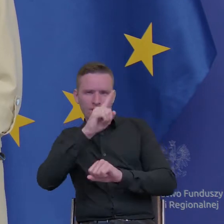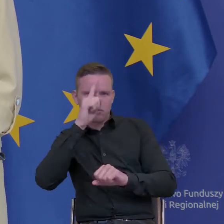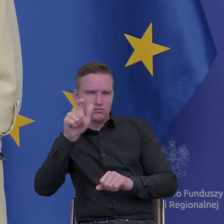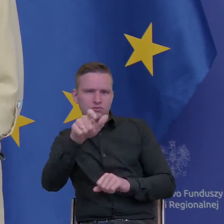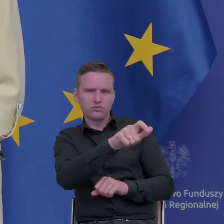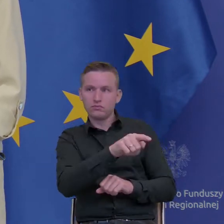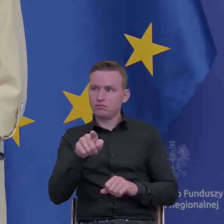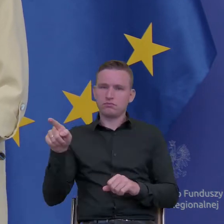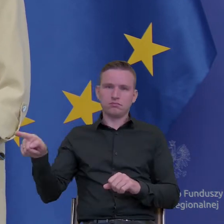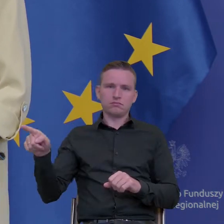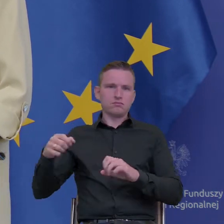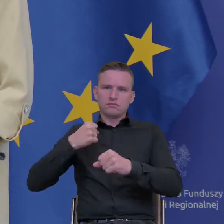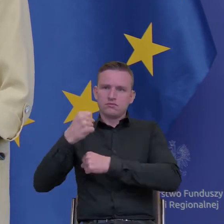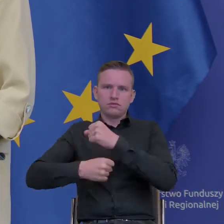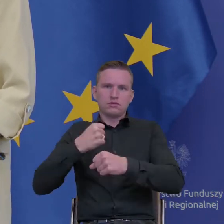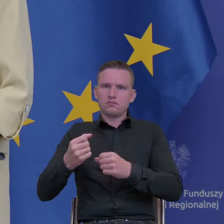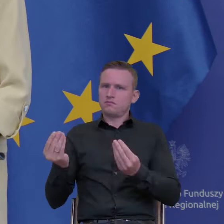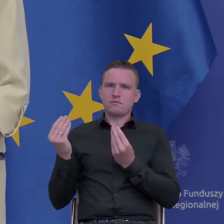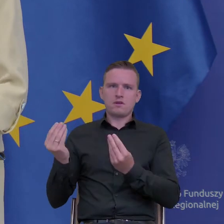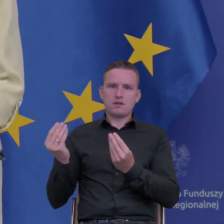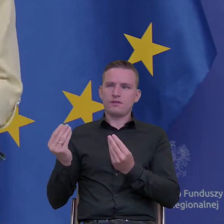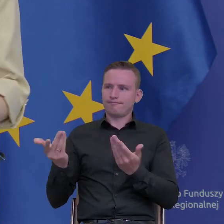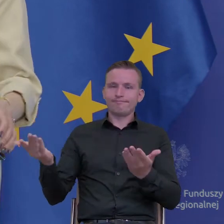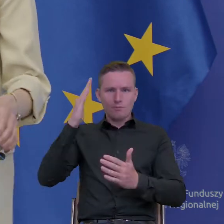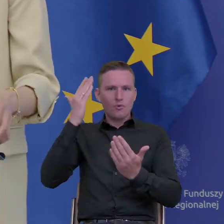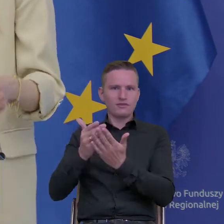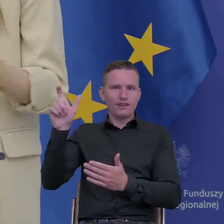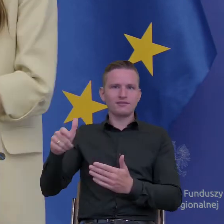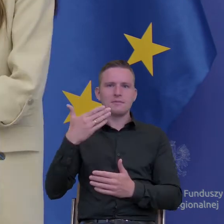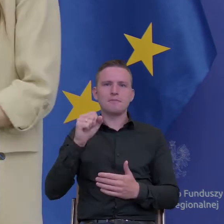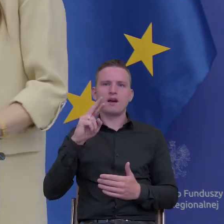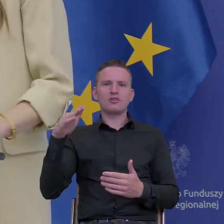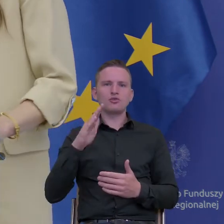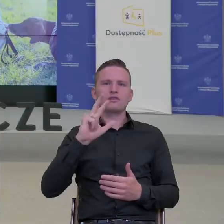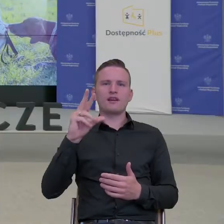jest naprawdę niesamowity człowiek. Poznajcie pana Mariusza Kędzierskiego.